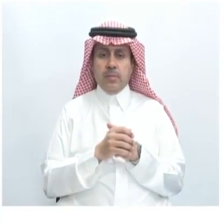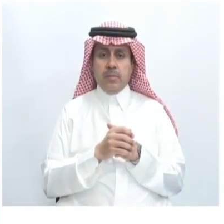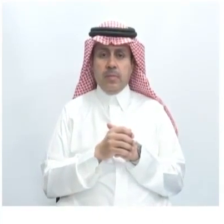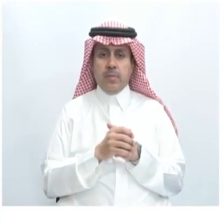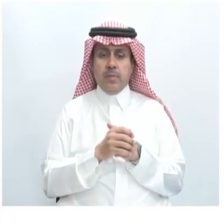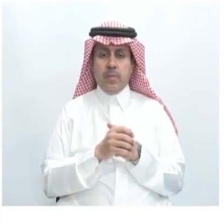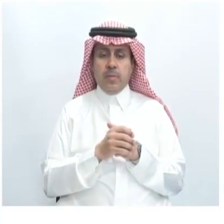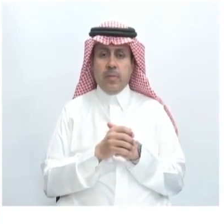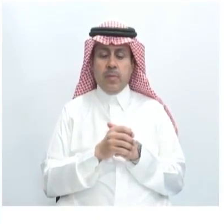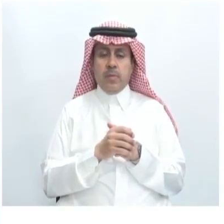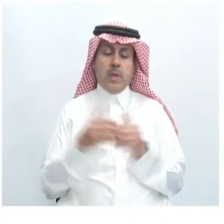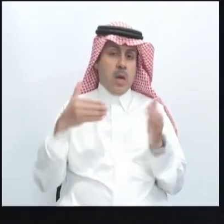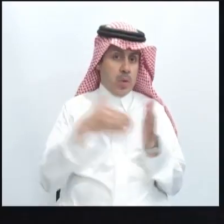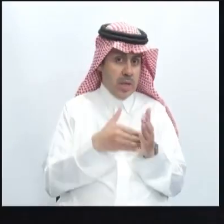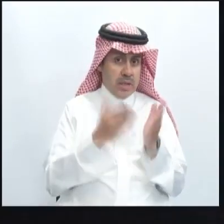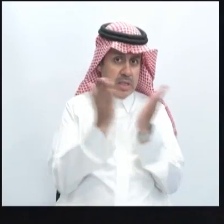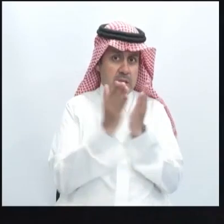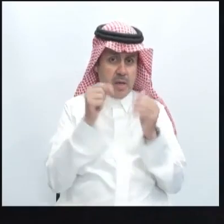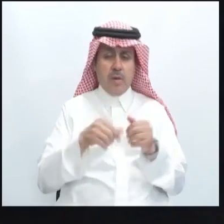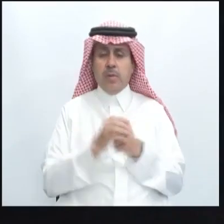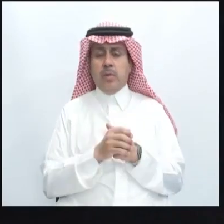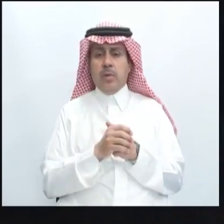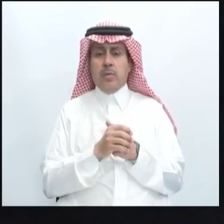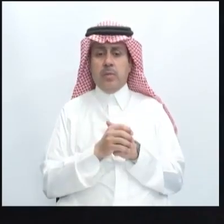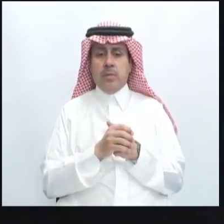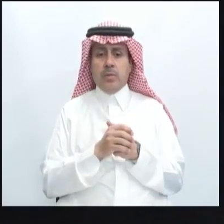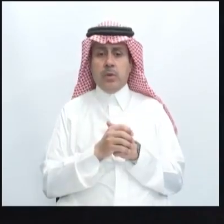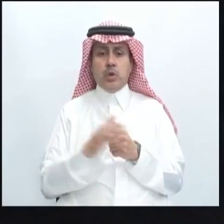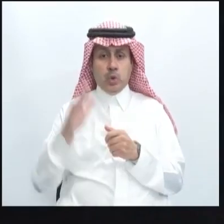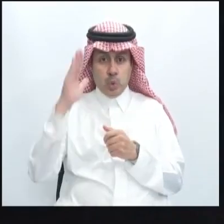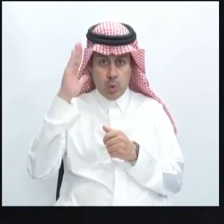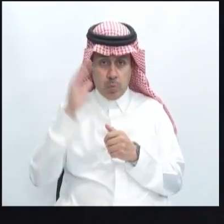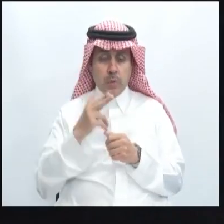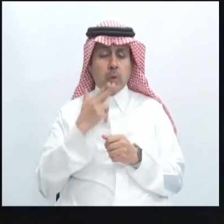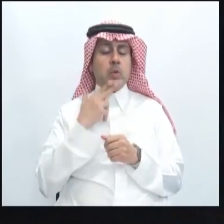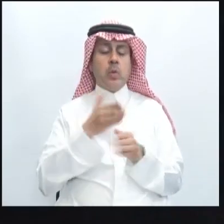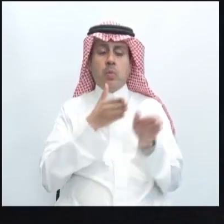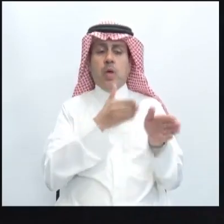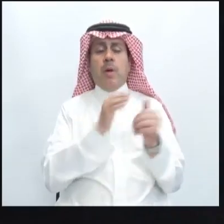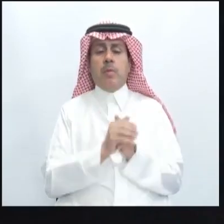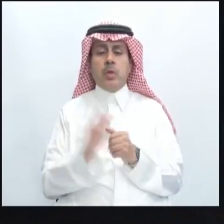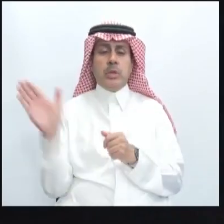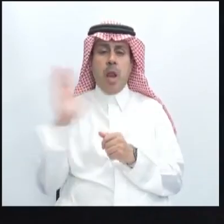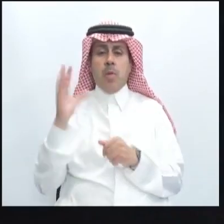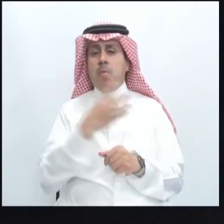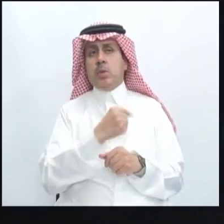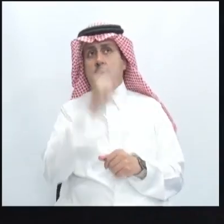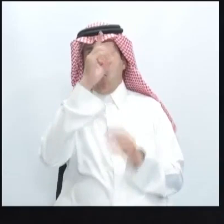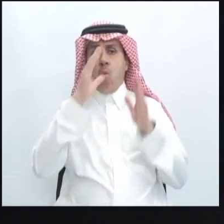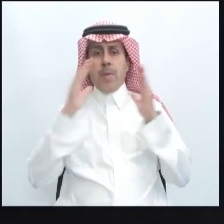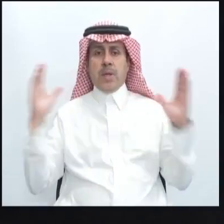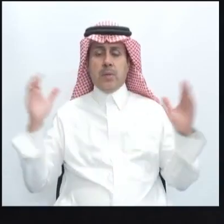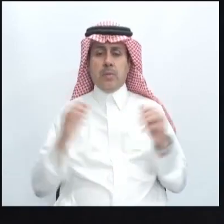الى هنا اعزائي الطلاب نكون انتهينا من درسنا لهذا اليوم شكرا لكم لحسن المتابعه والسلام عليكم ورحمه الله